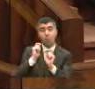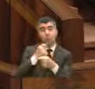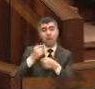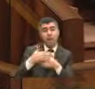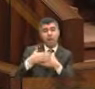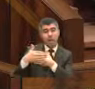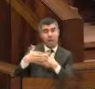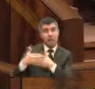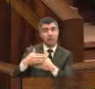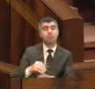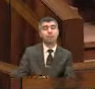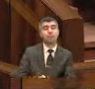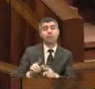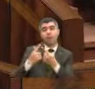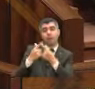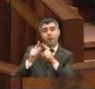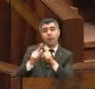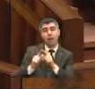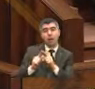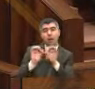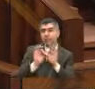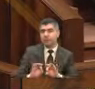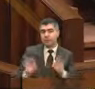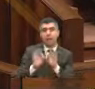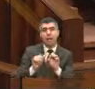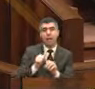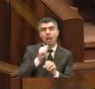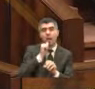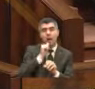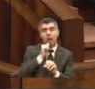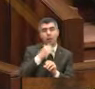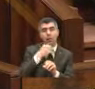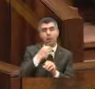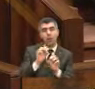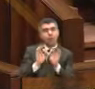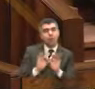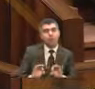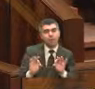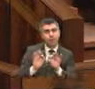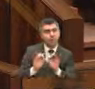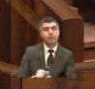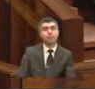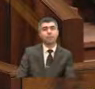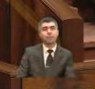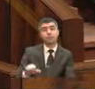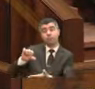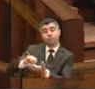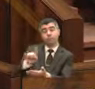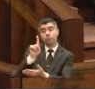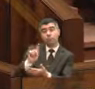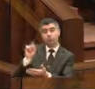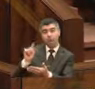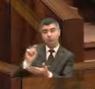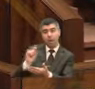المركز تجهيزات بدون ماء، كتطلق السباله ما كاينش الماء اطلاقا في الساكه. في حمايه يومين